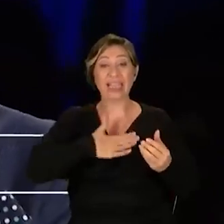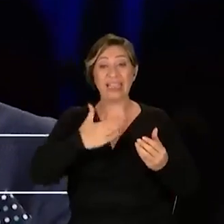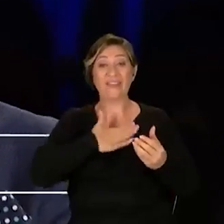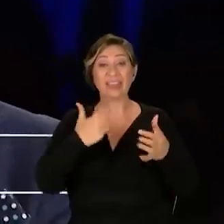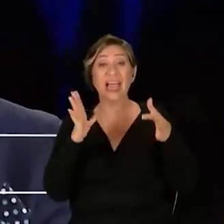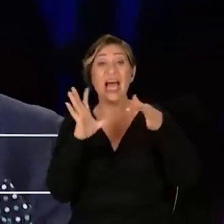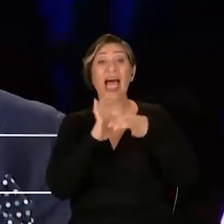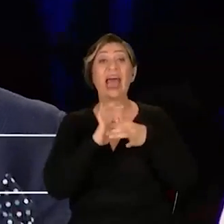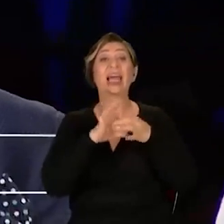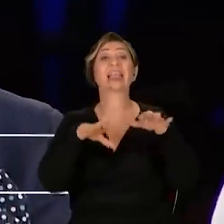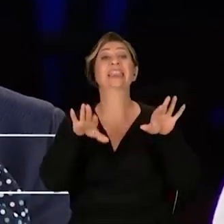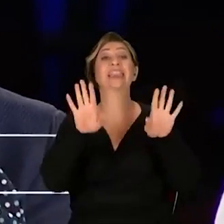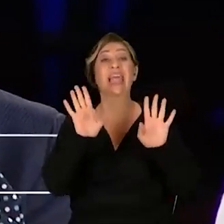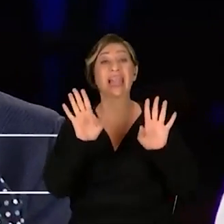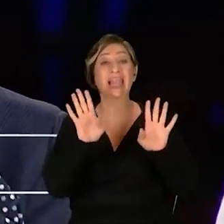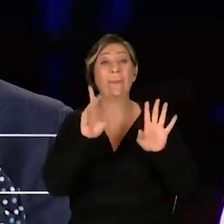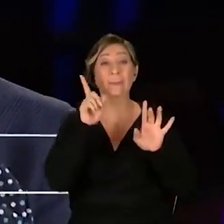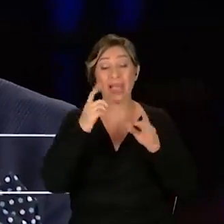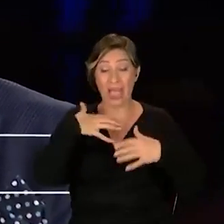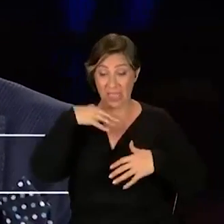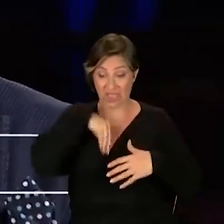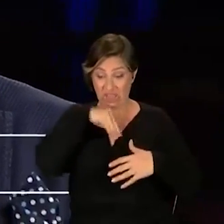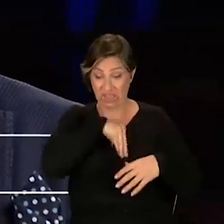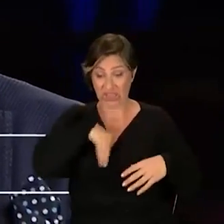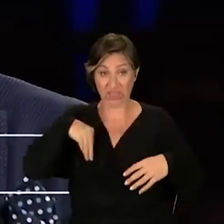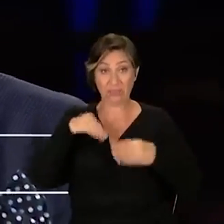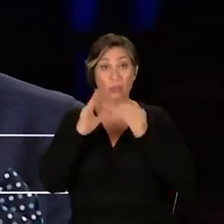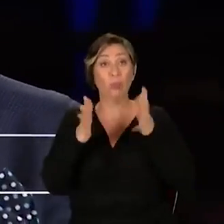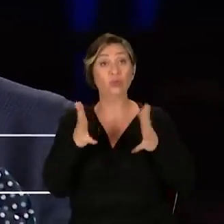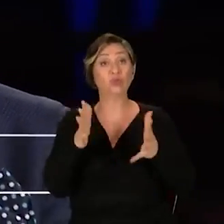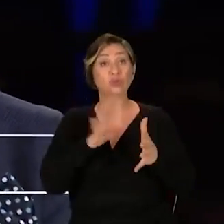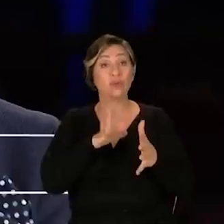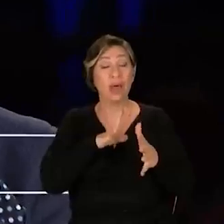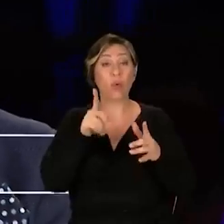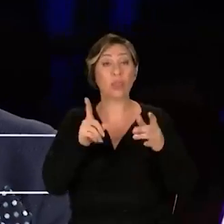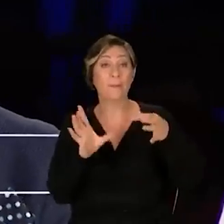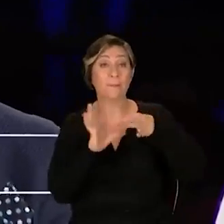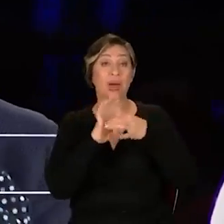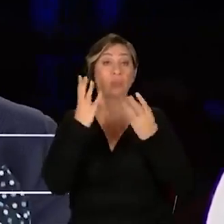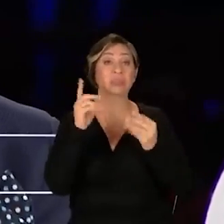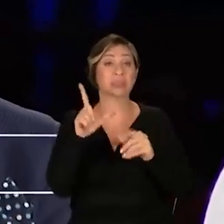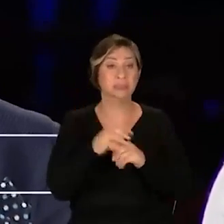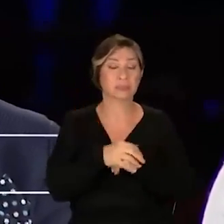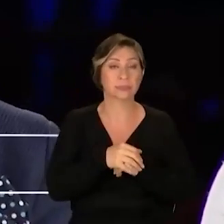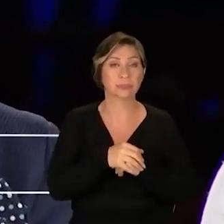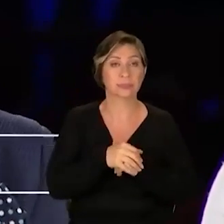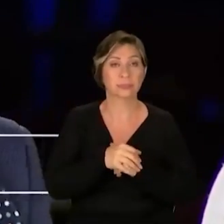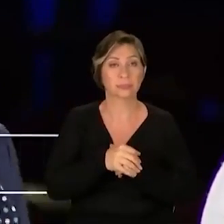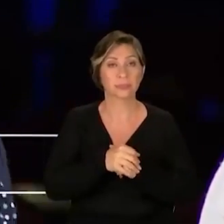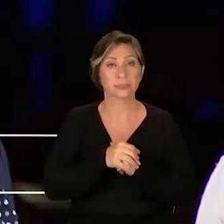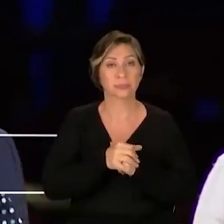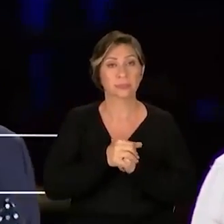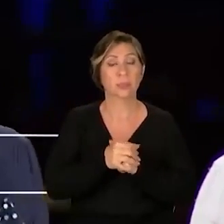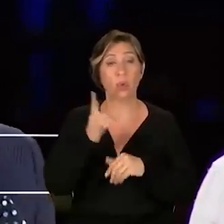almayla alakalı bir kısım değil de bir de mekanik hadiseler var. Tabii, zaten CPAP'la yapılan şey de o mekanik kısıtın önüne geçmek.